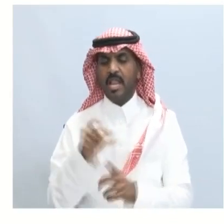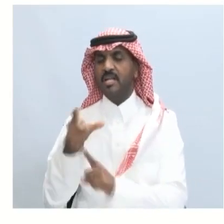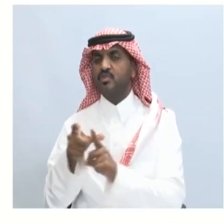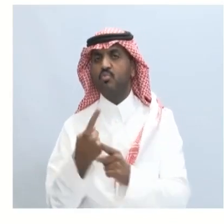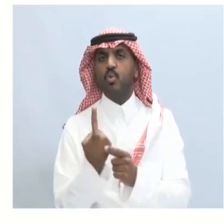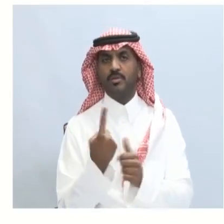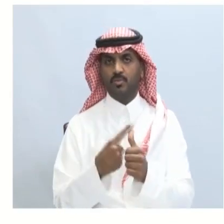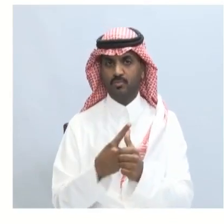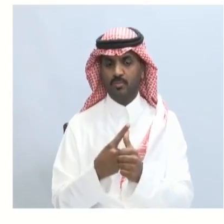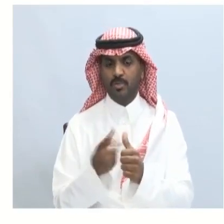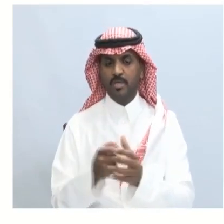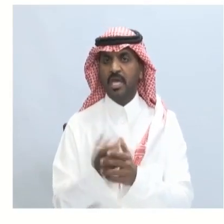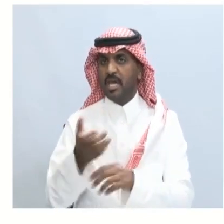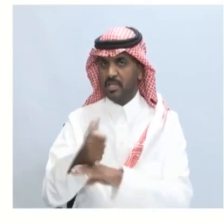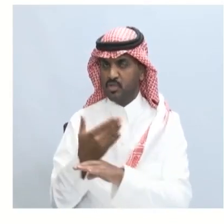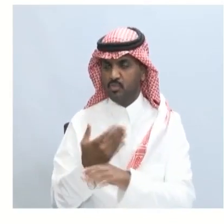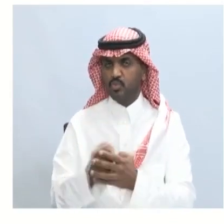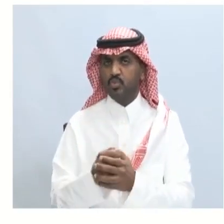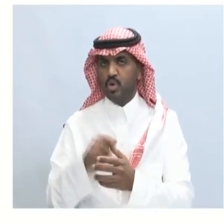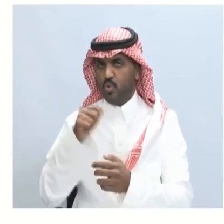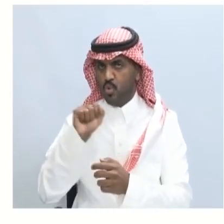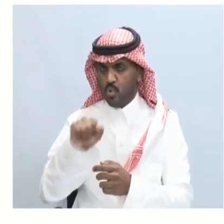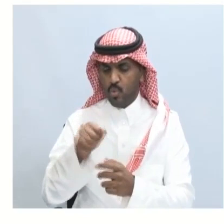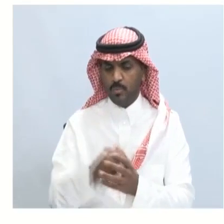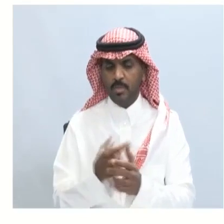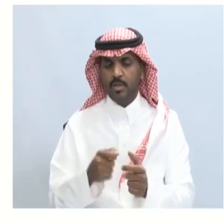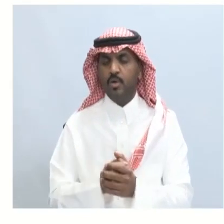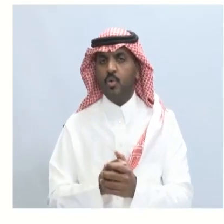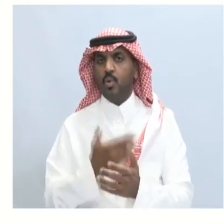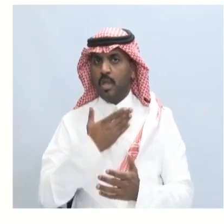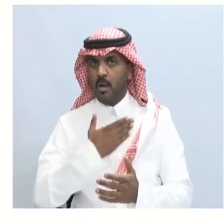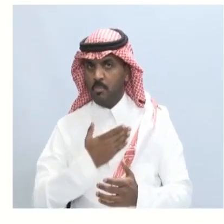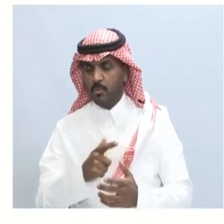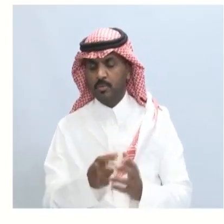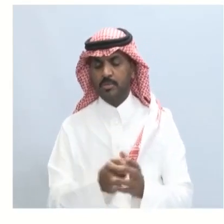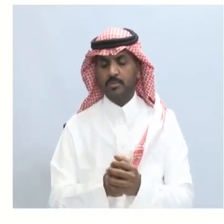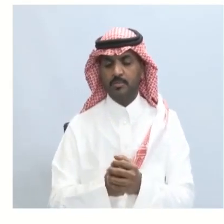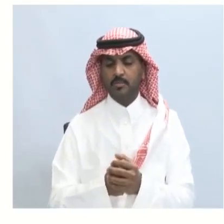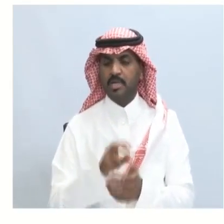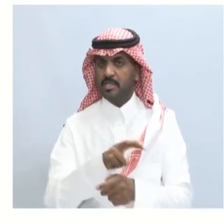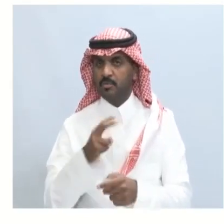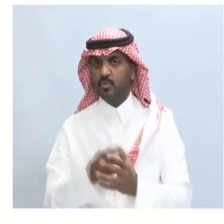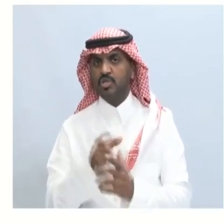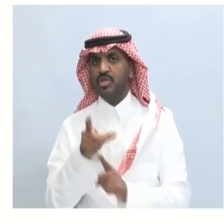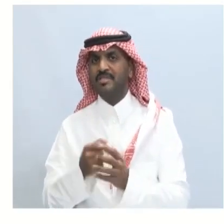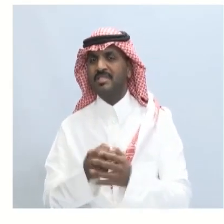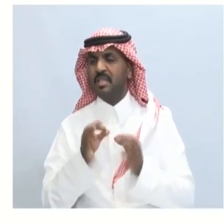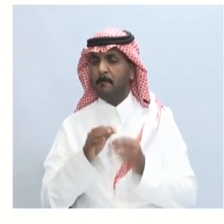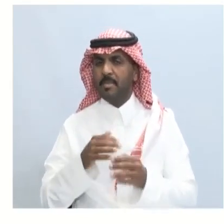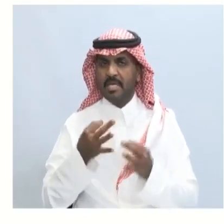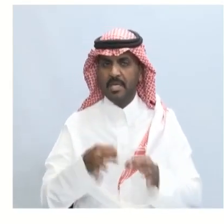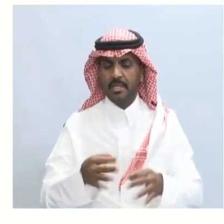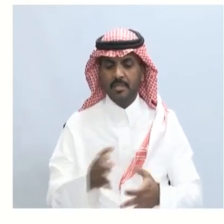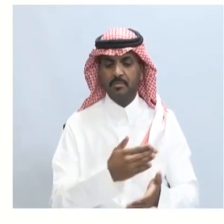وحدهم الذين يكتسبون الحقوق الماليه ويتحملون هذه الالتزامات وبينا انها ان لكل شخص طبيعي ذمه